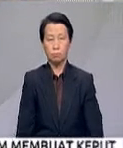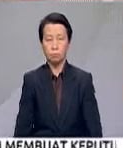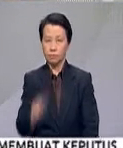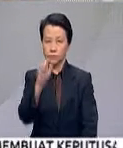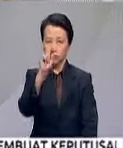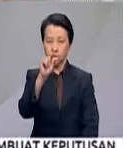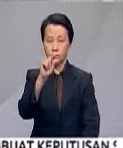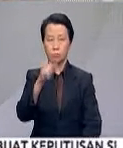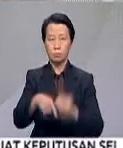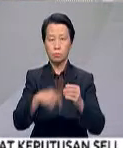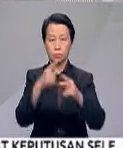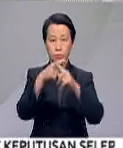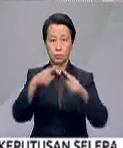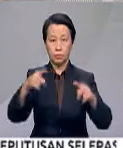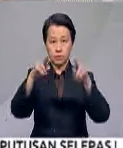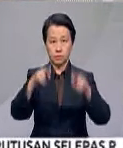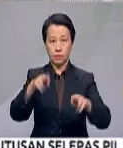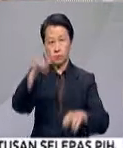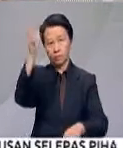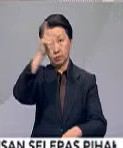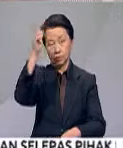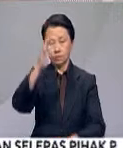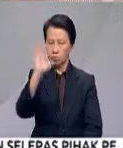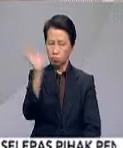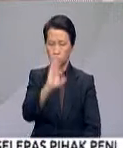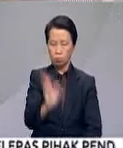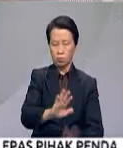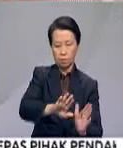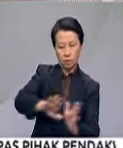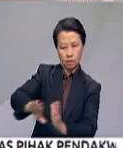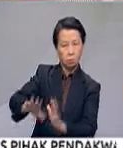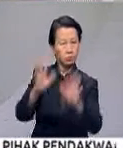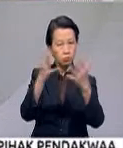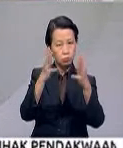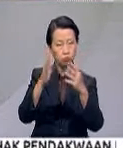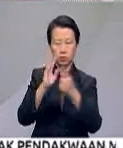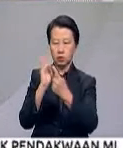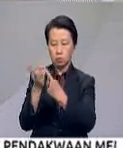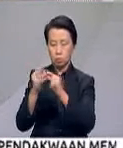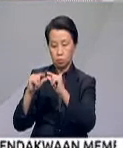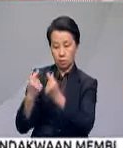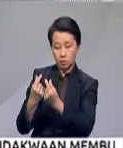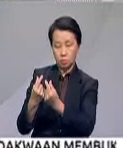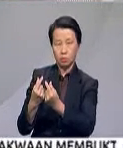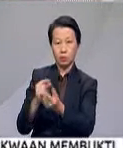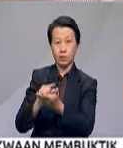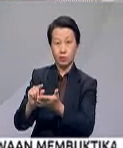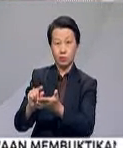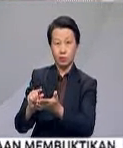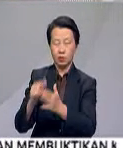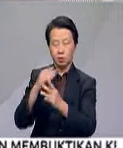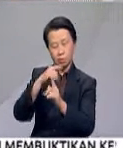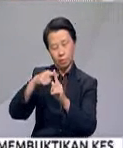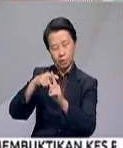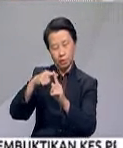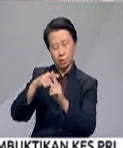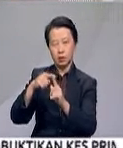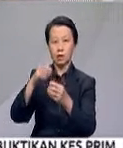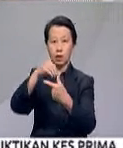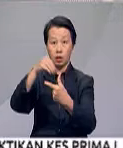Sedikit perkembangan, Dewan Rakyat Kerajaan tidak pernah meminggirkan kebajikan golongan berpendapatan pertengahan